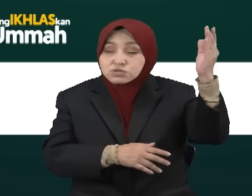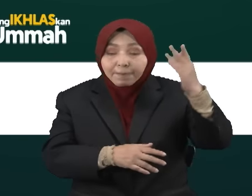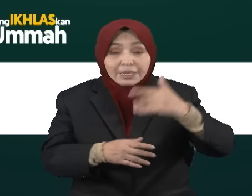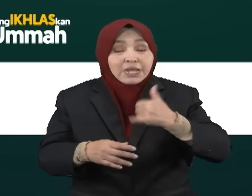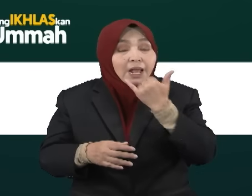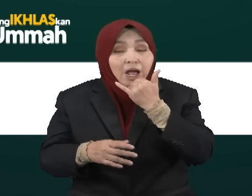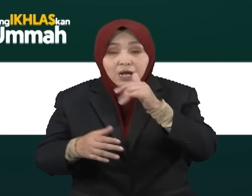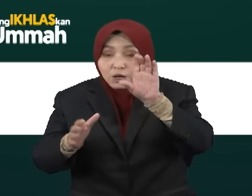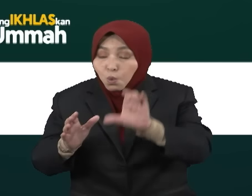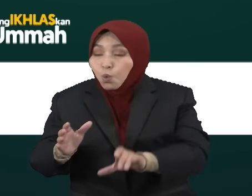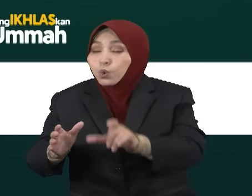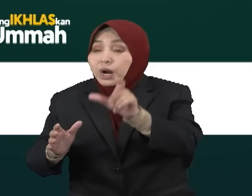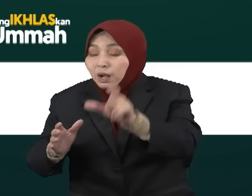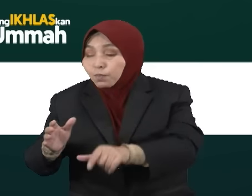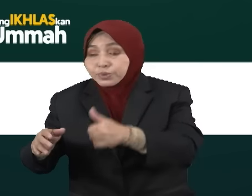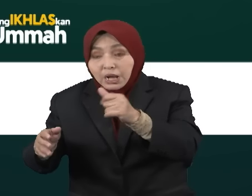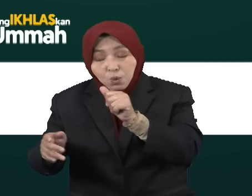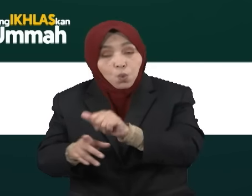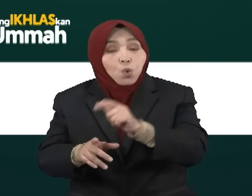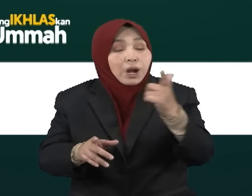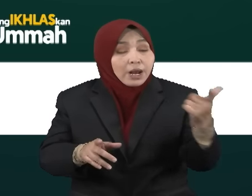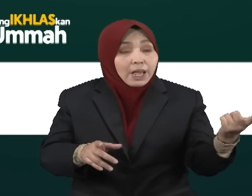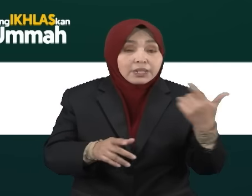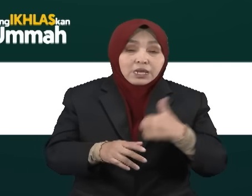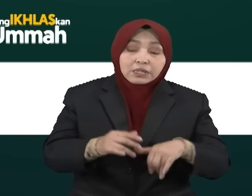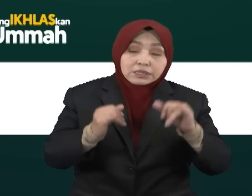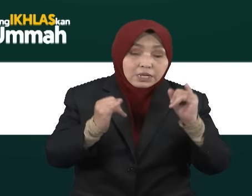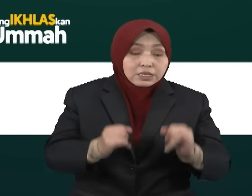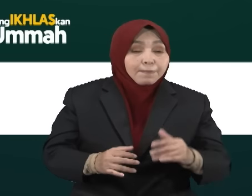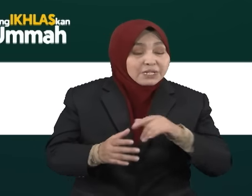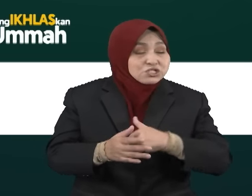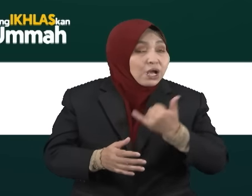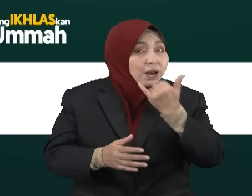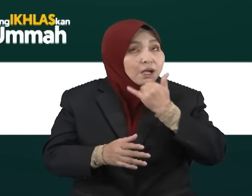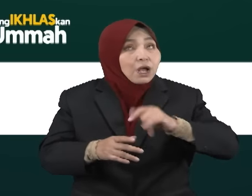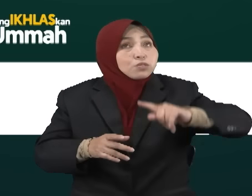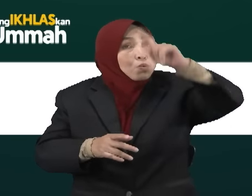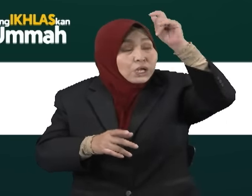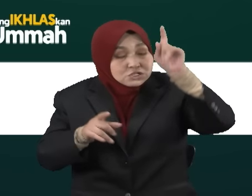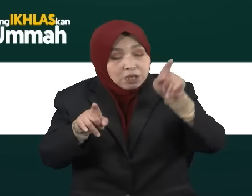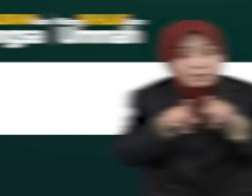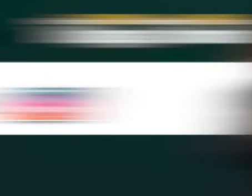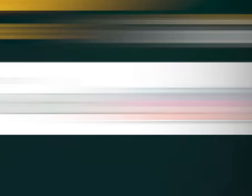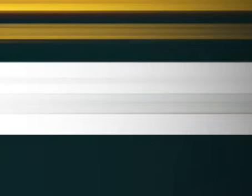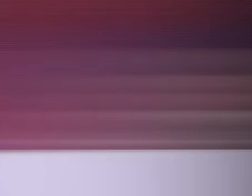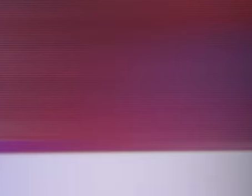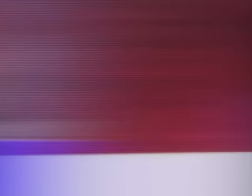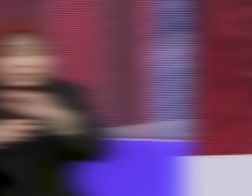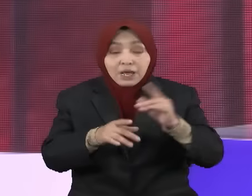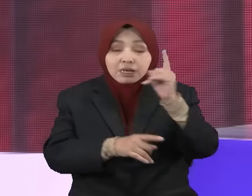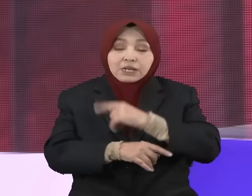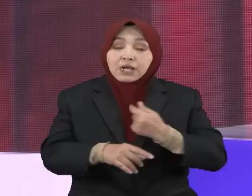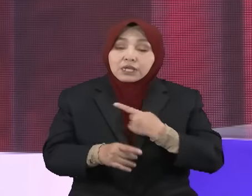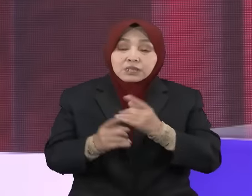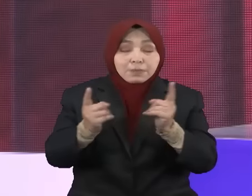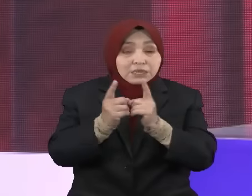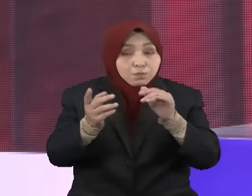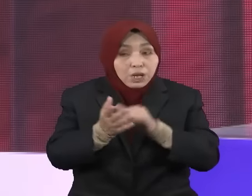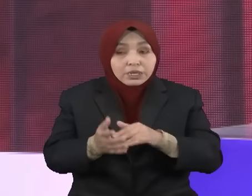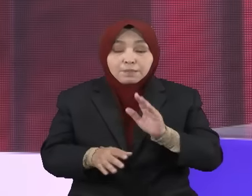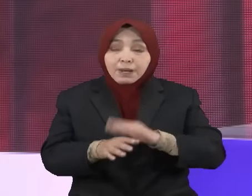itu, menyalahkan orang lain, entiti lain, adalah menyalahkan Tuhan sebagaimana yang kita belajar pada hari ini. Kita bertemu lagi